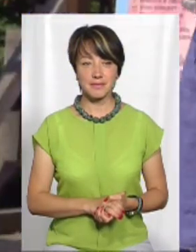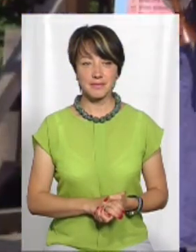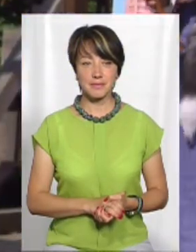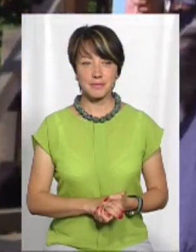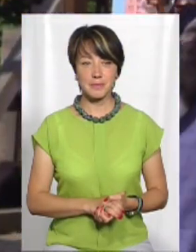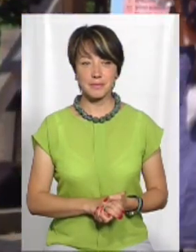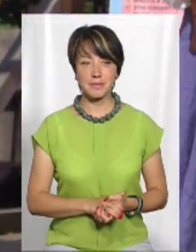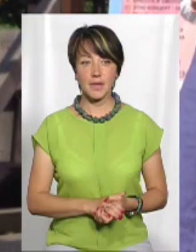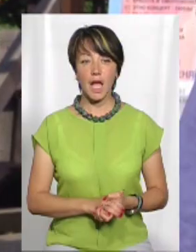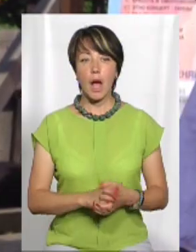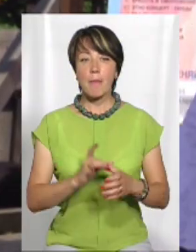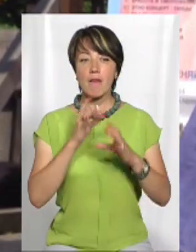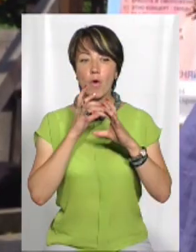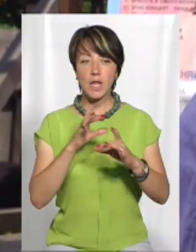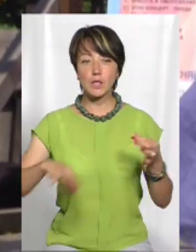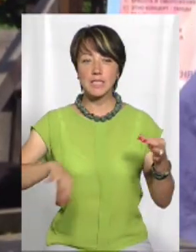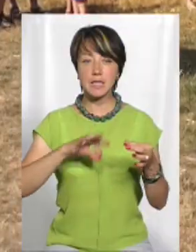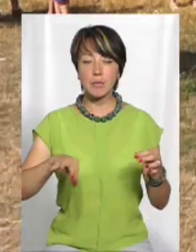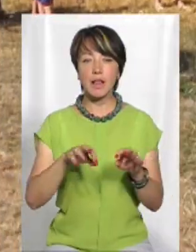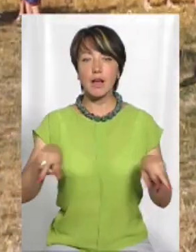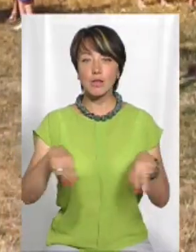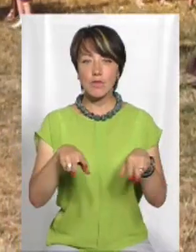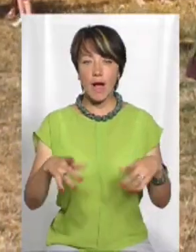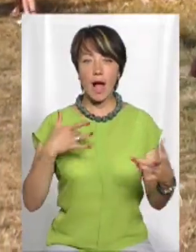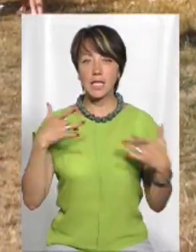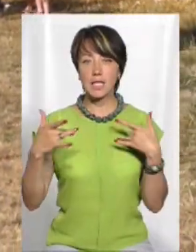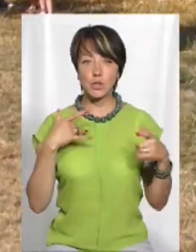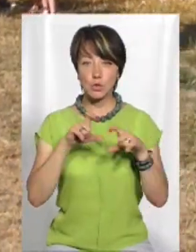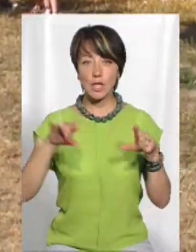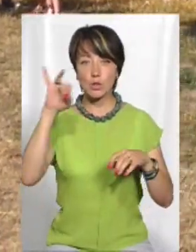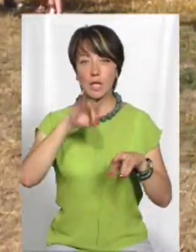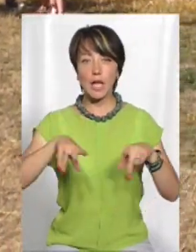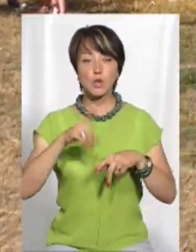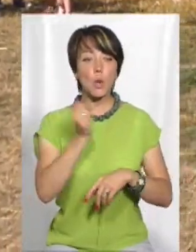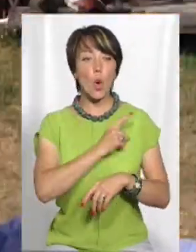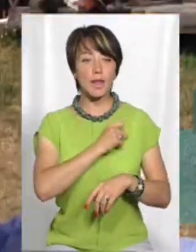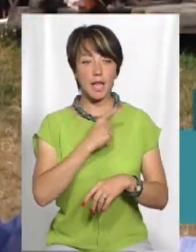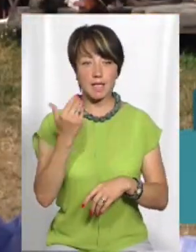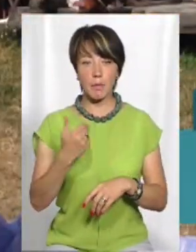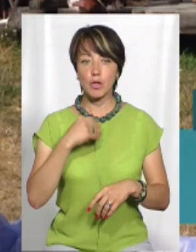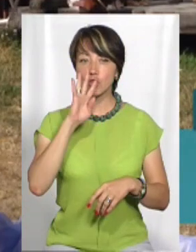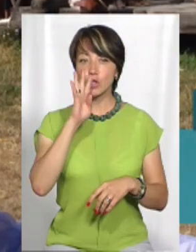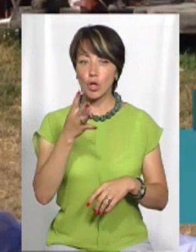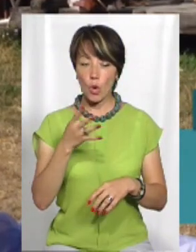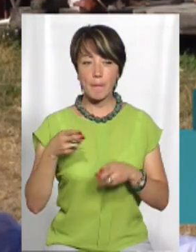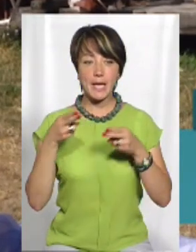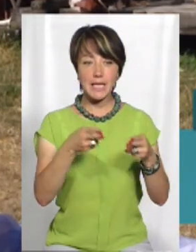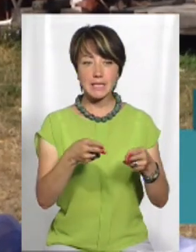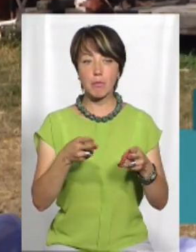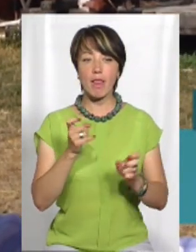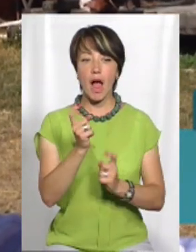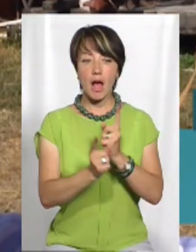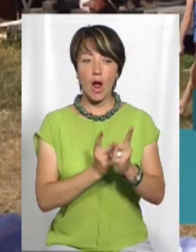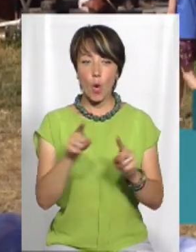Під волинкою скрипку танцювали турецький брань артисти студії історичного танцю з Одеси. Ми вже 4 роки їздимо на